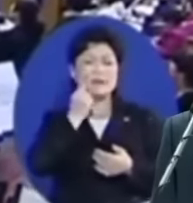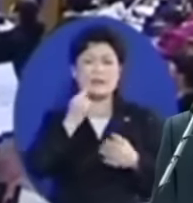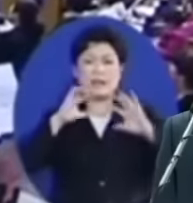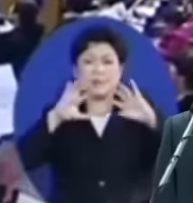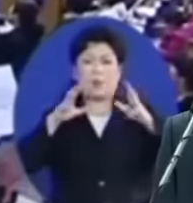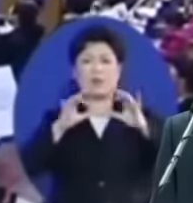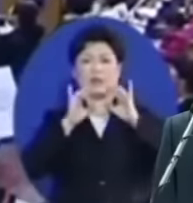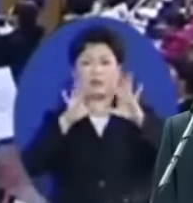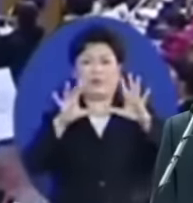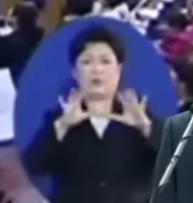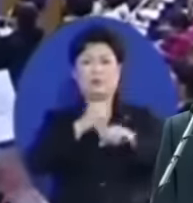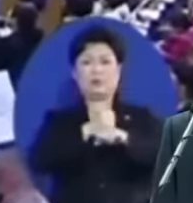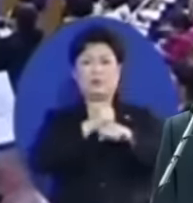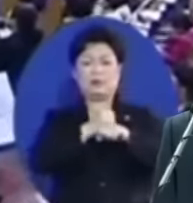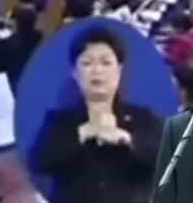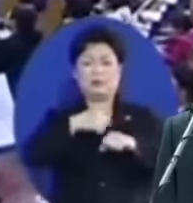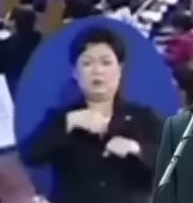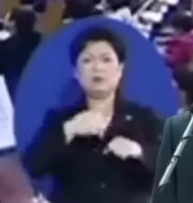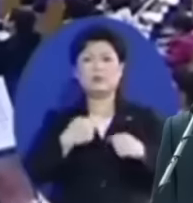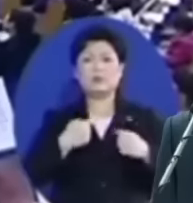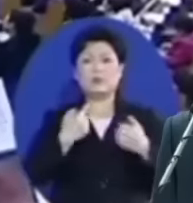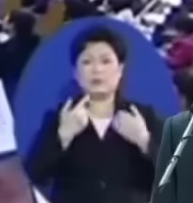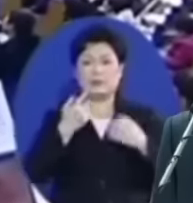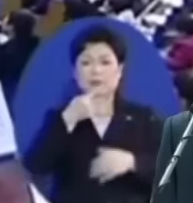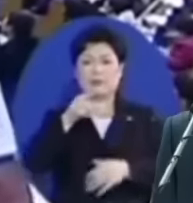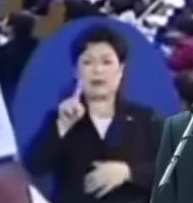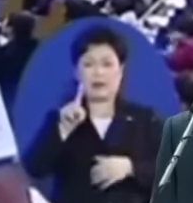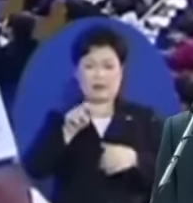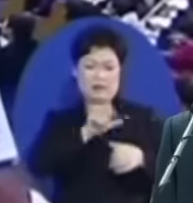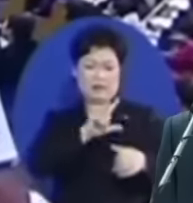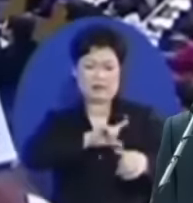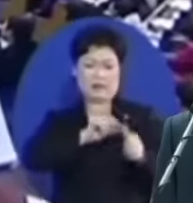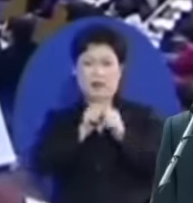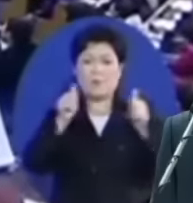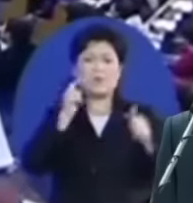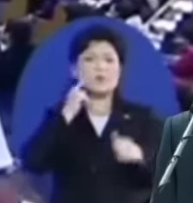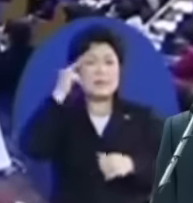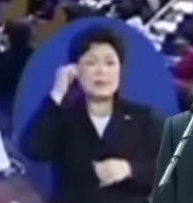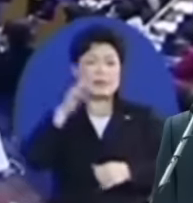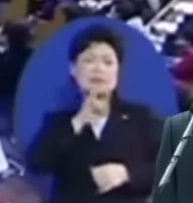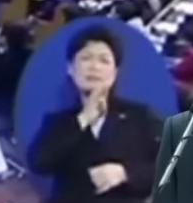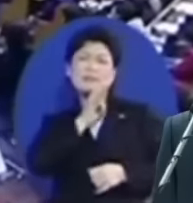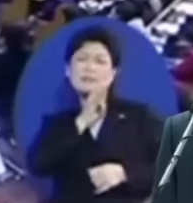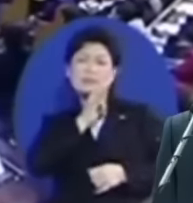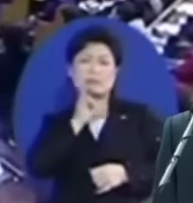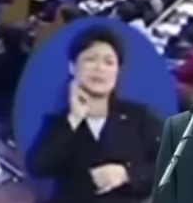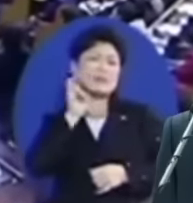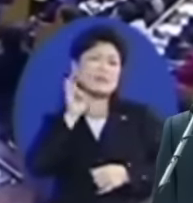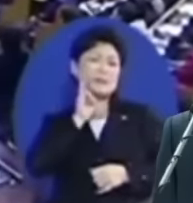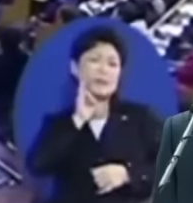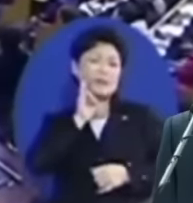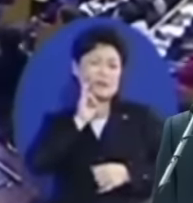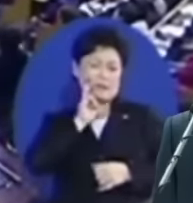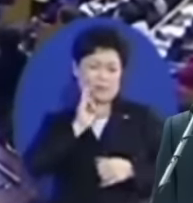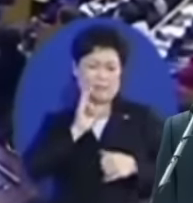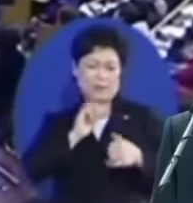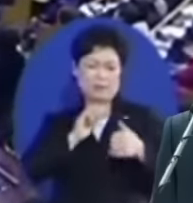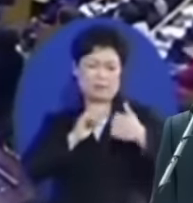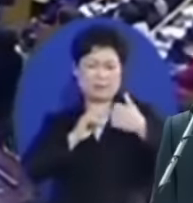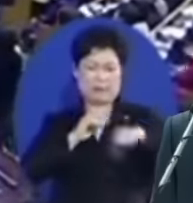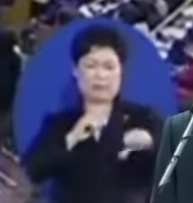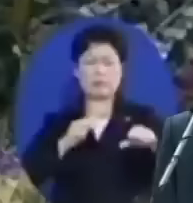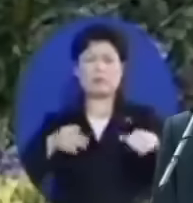전도자요 저술가요 자선사업가인 가가와 도요히코 목사는 기생처부의 아들로 태어나 말할 수 없는